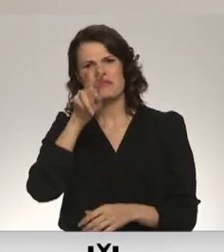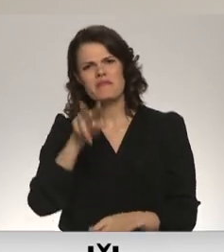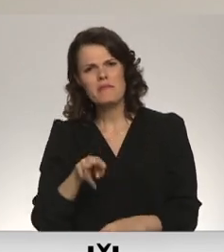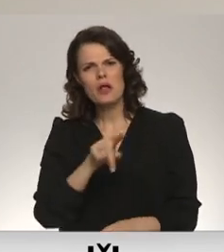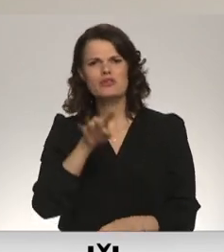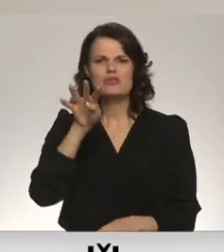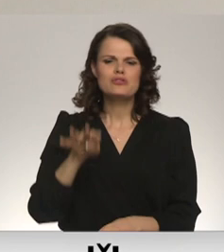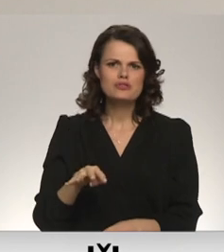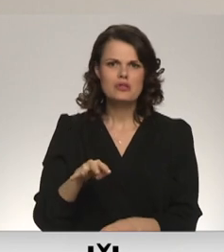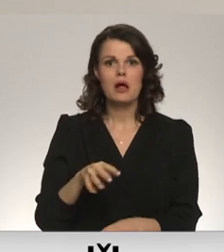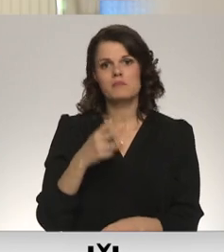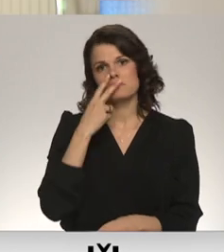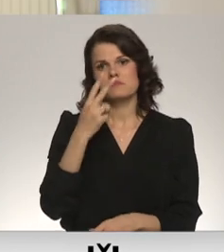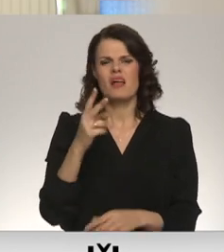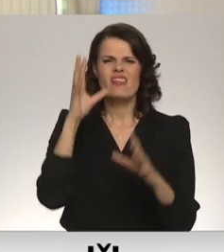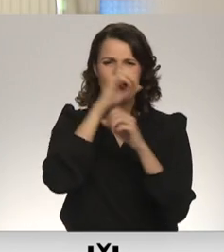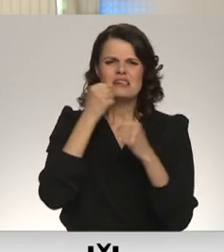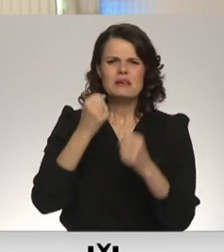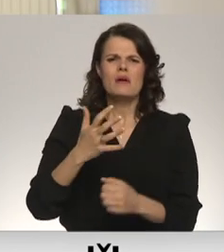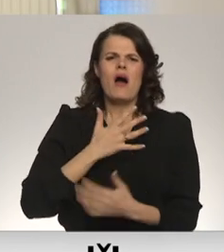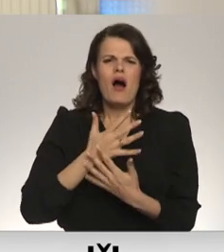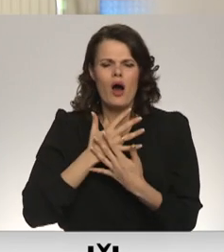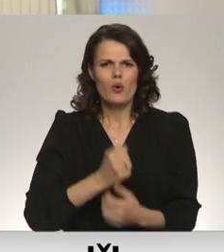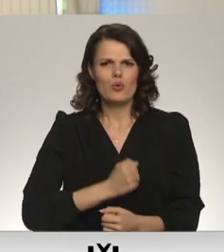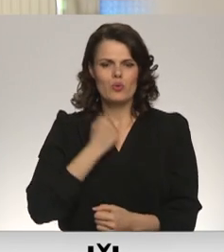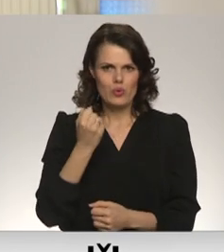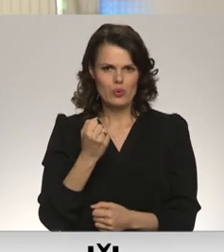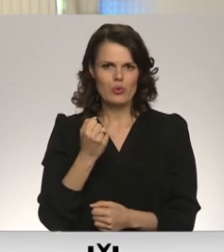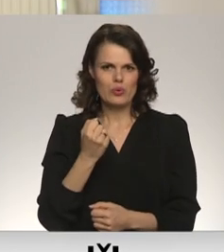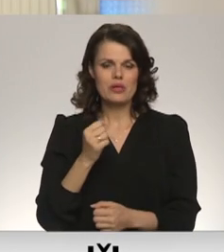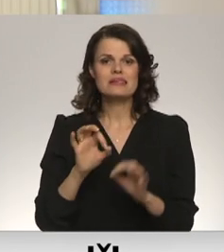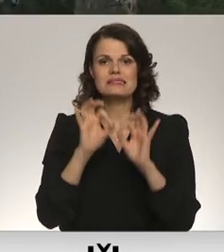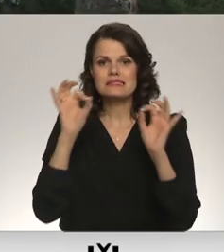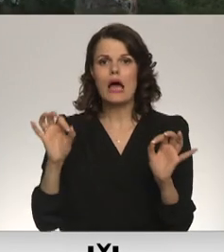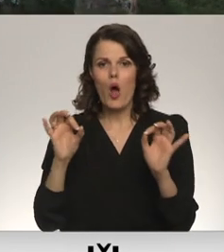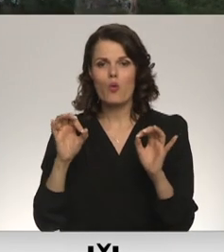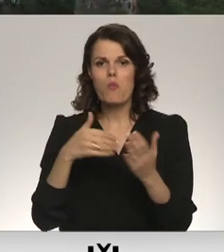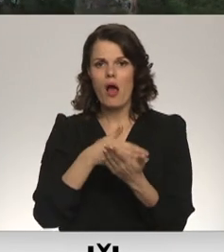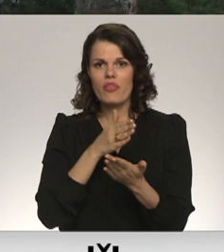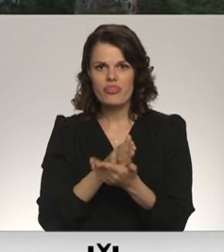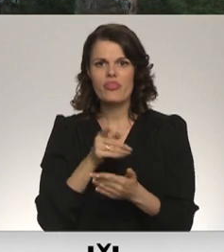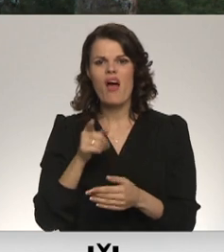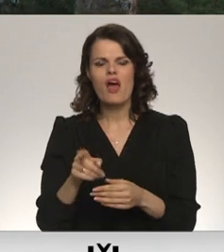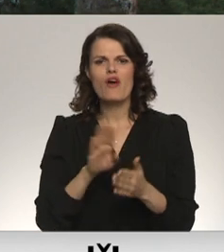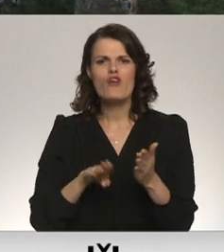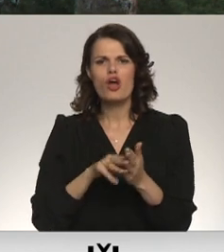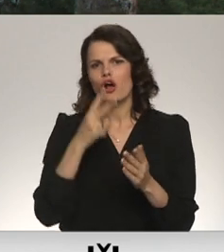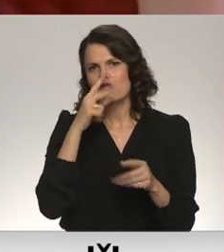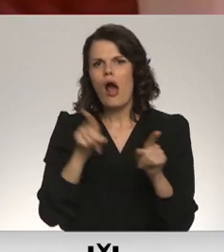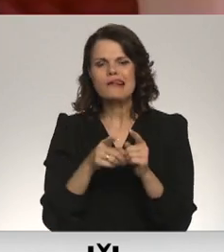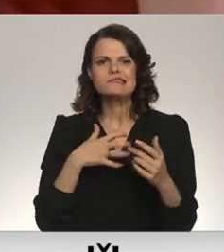ar mokošām liekmēm par sevi atgādina naktīs un grauj dzīves kvalitāti. Sākuma stadijā šī infekcija izpaužas kā